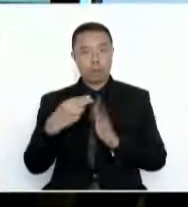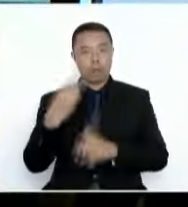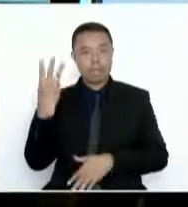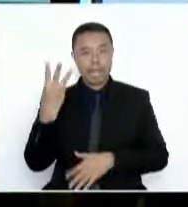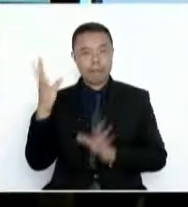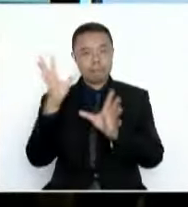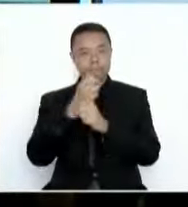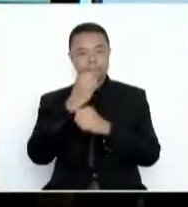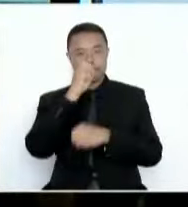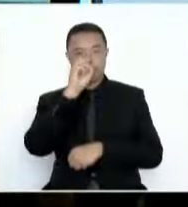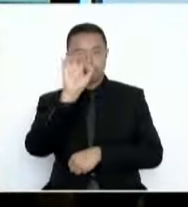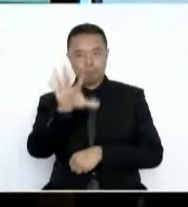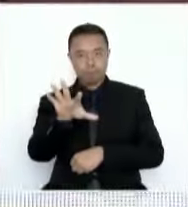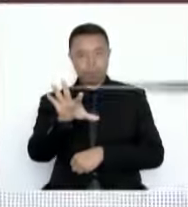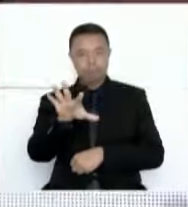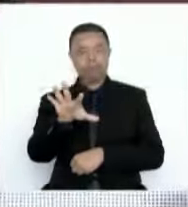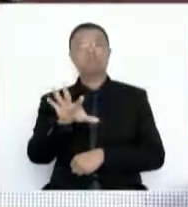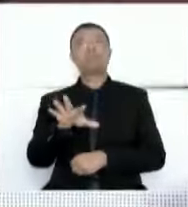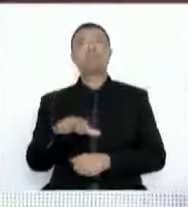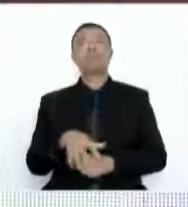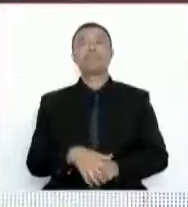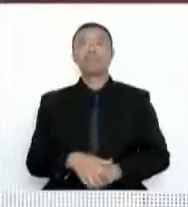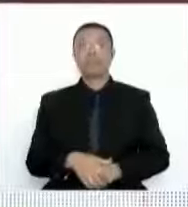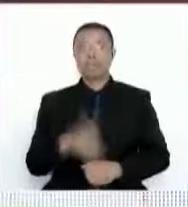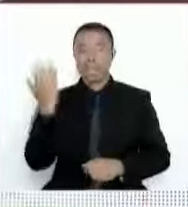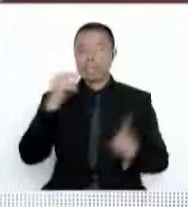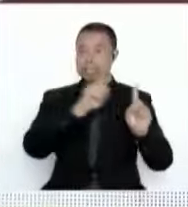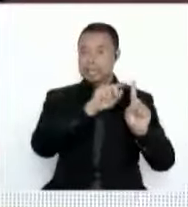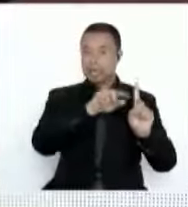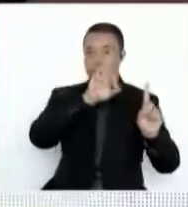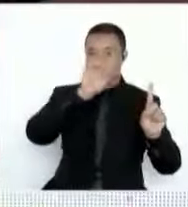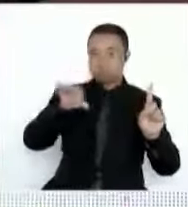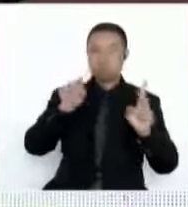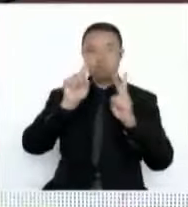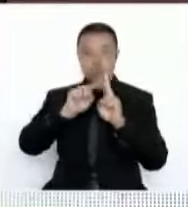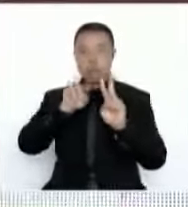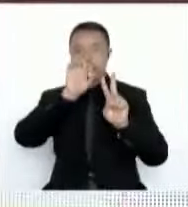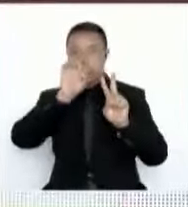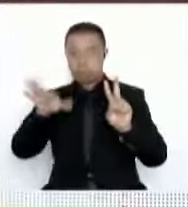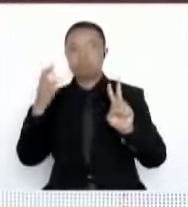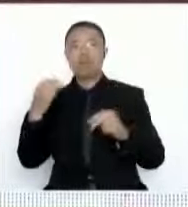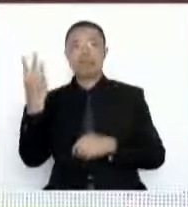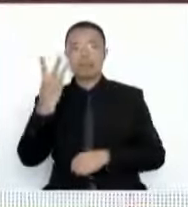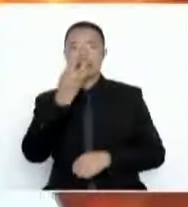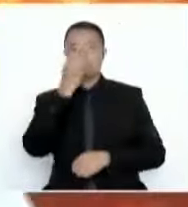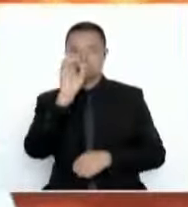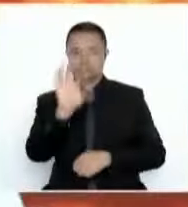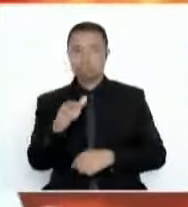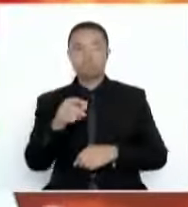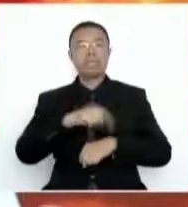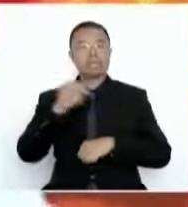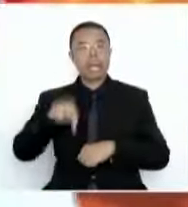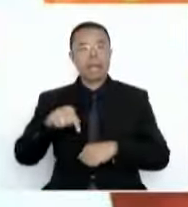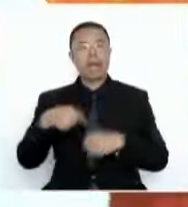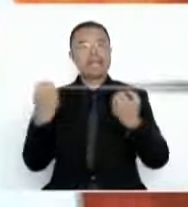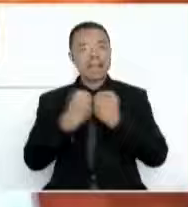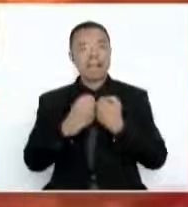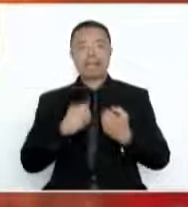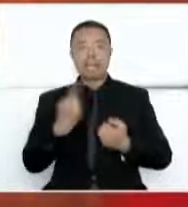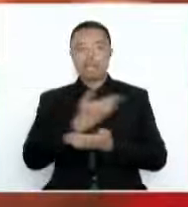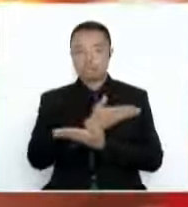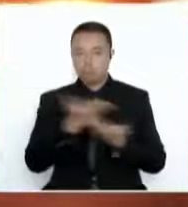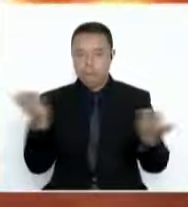t untuk menanggapi respons dari kedua e calon wakil gubernur waktu anda 1 menit silakan Ini memang tantangan bagi